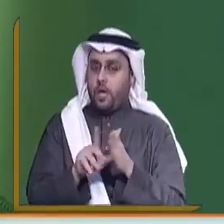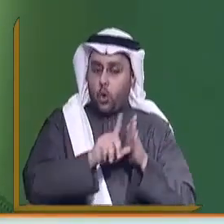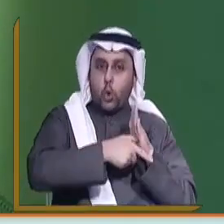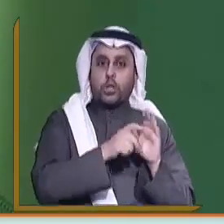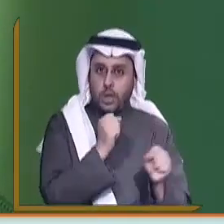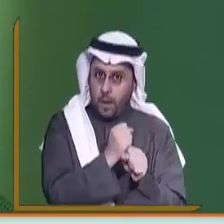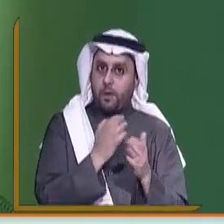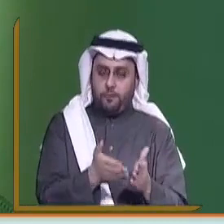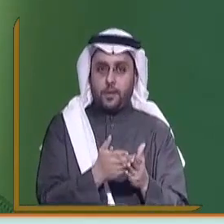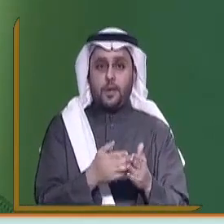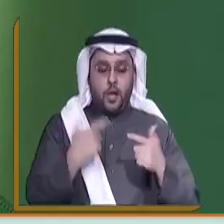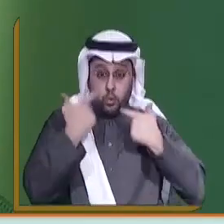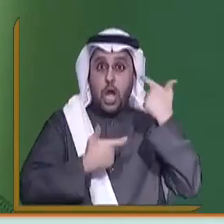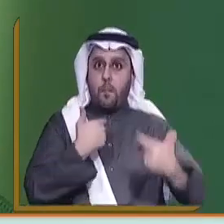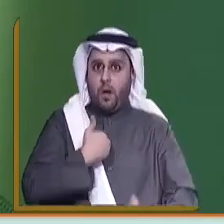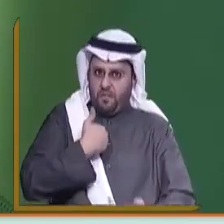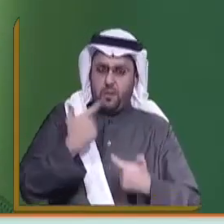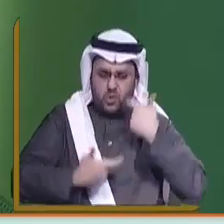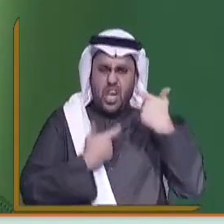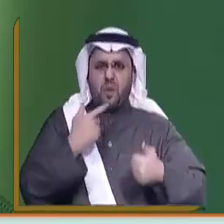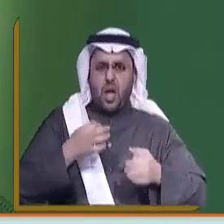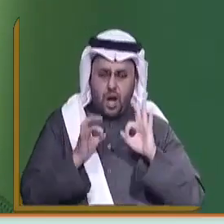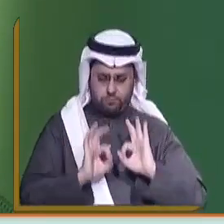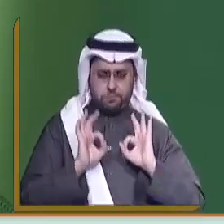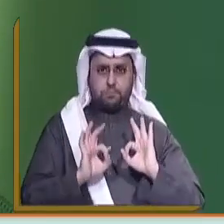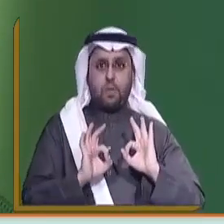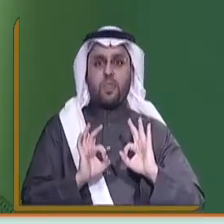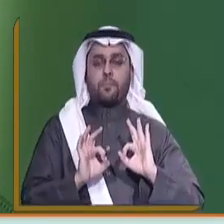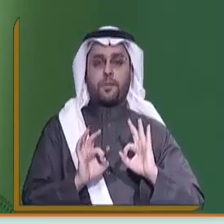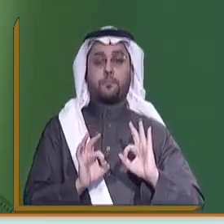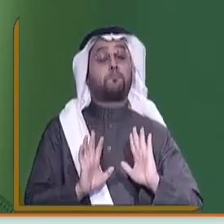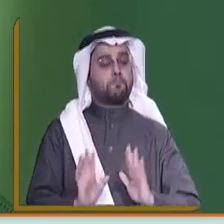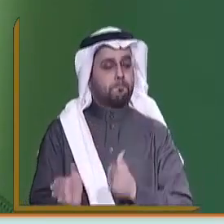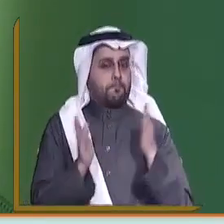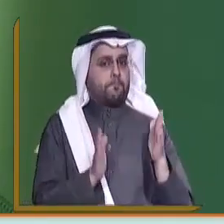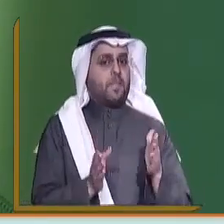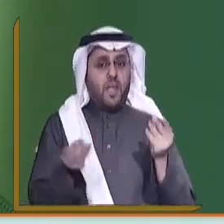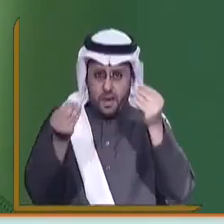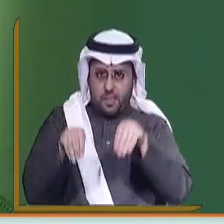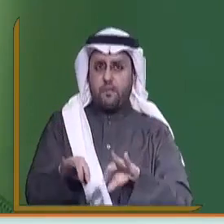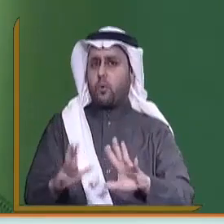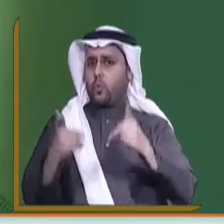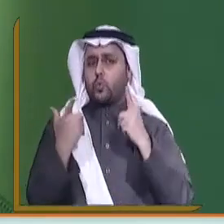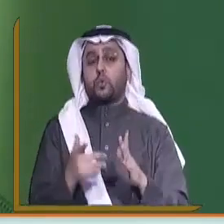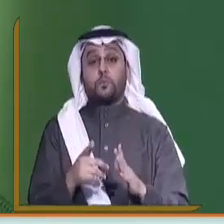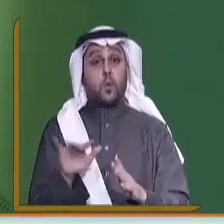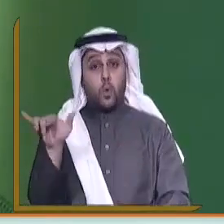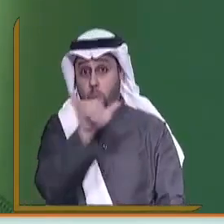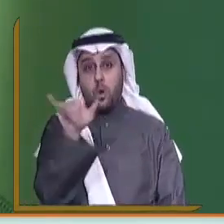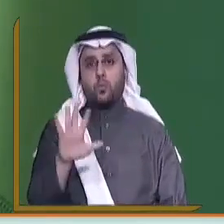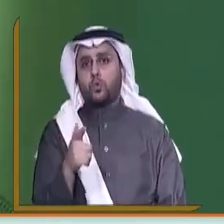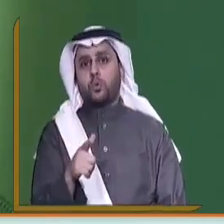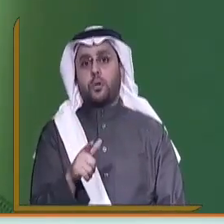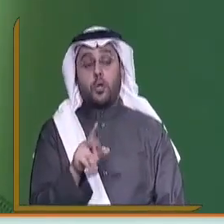تنفيذ نتابع ان يتم تنفيذها بحسب الخطه المرسومه بالاضافه الىى ذلك مهم لدينا